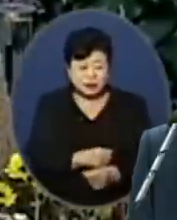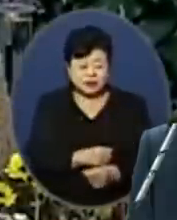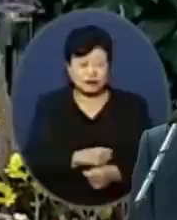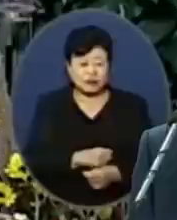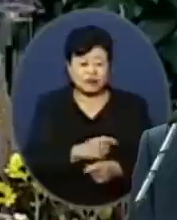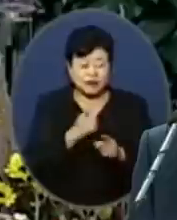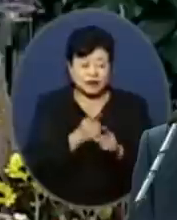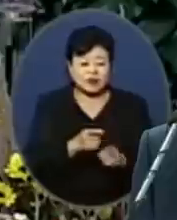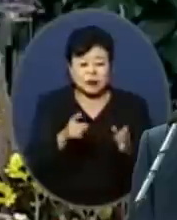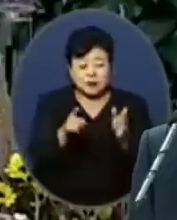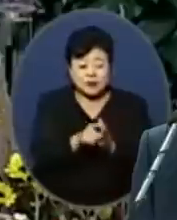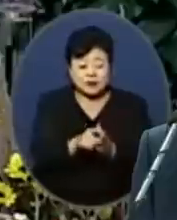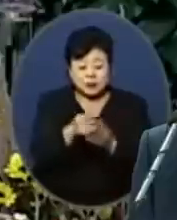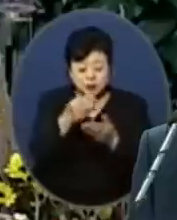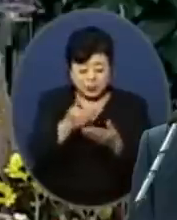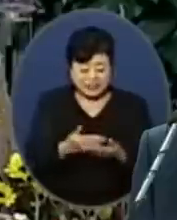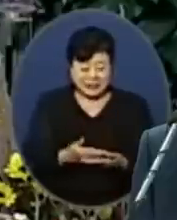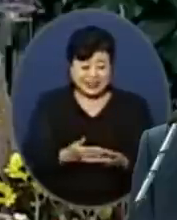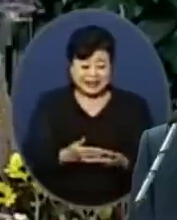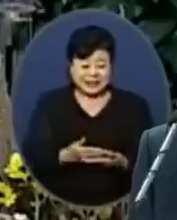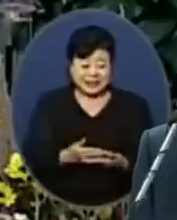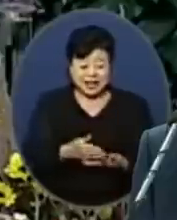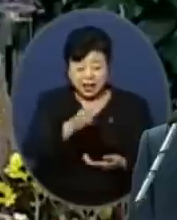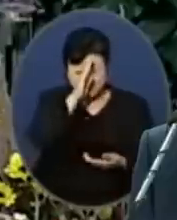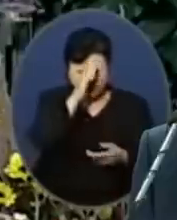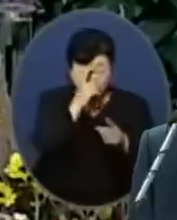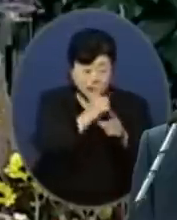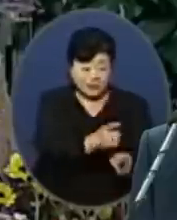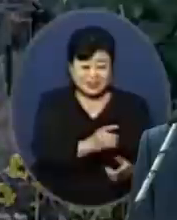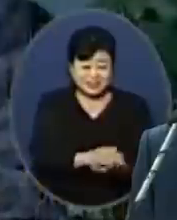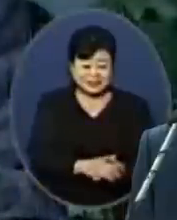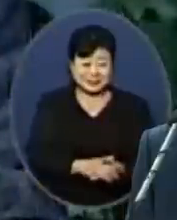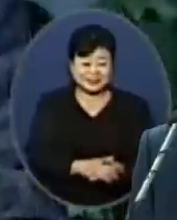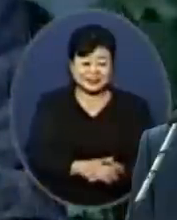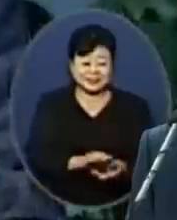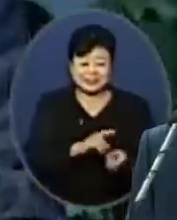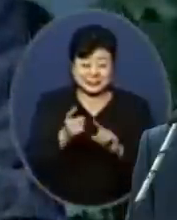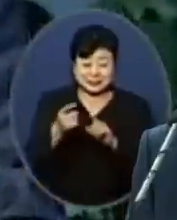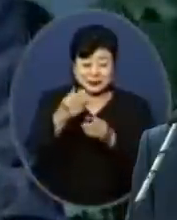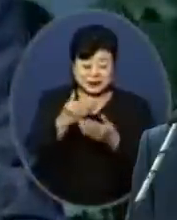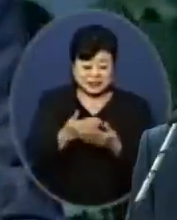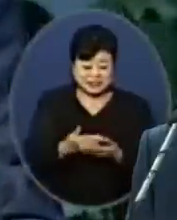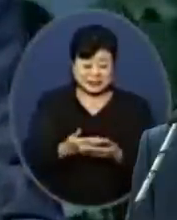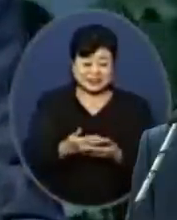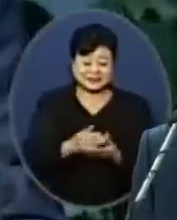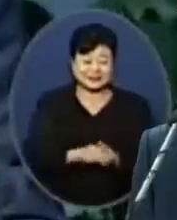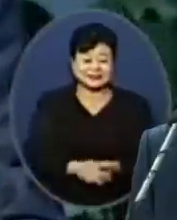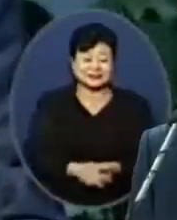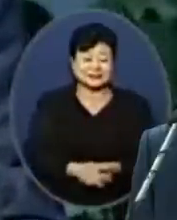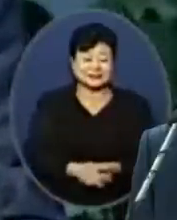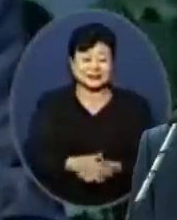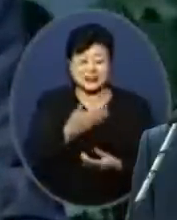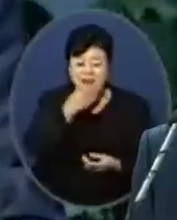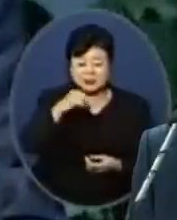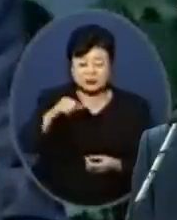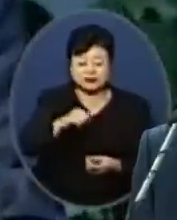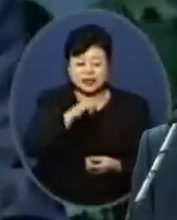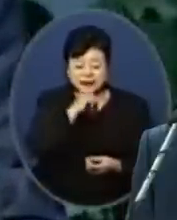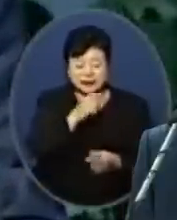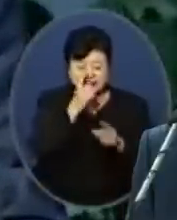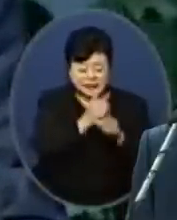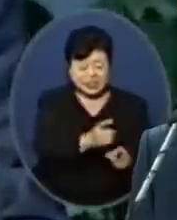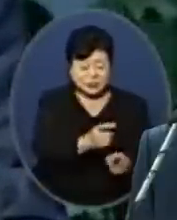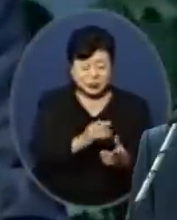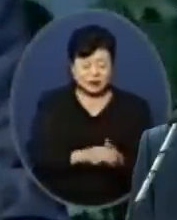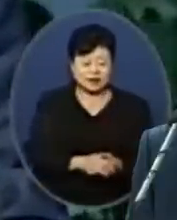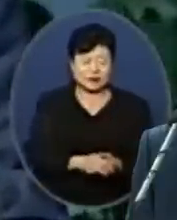보고 믿음으로 받으라, 병을 이겨놓고 치료를 받으라고 그러죠. 저주와 가난을 이겨놓고